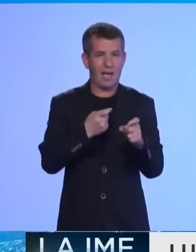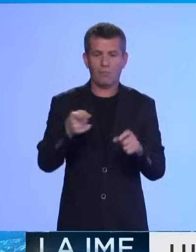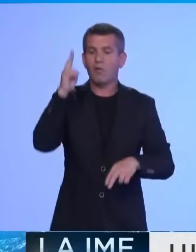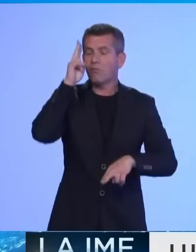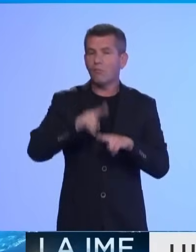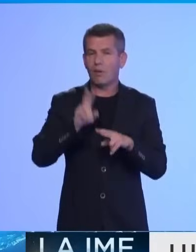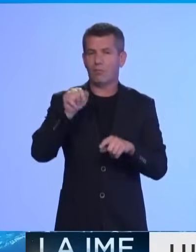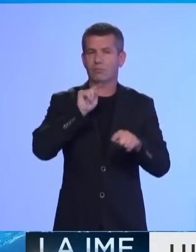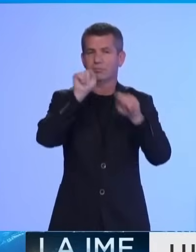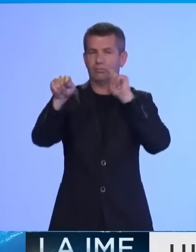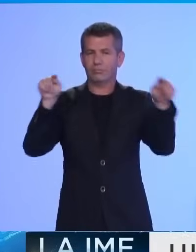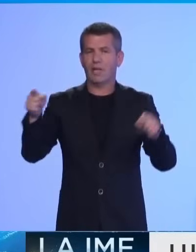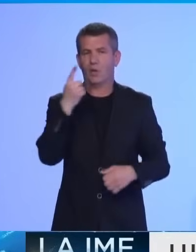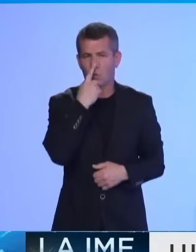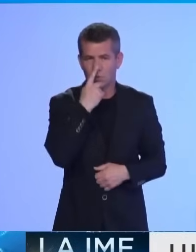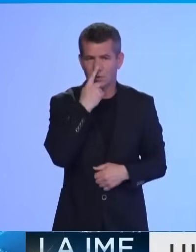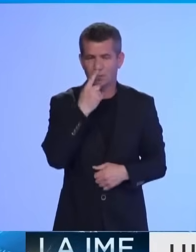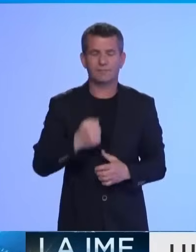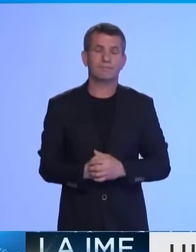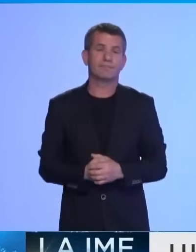godas objektivat në territorin rus.